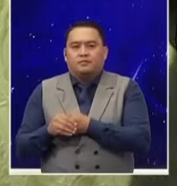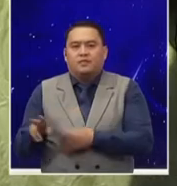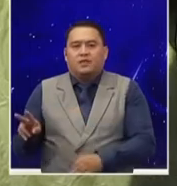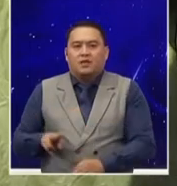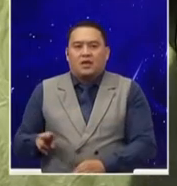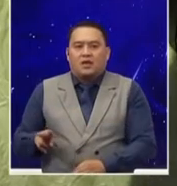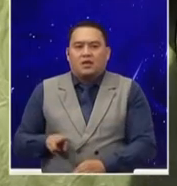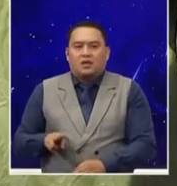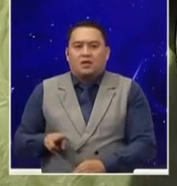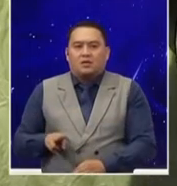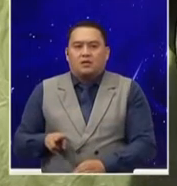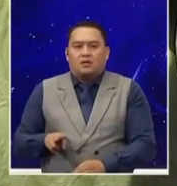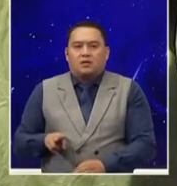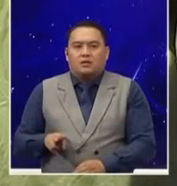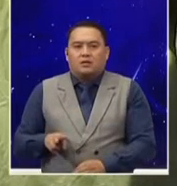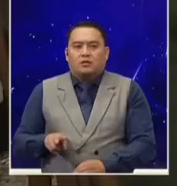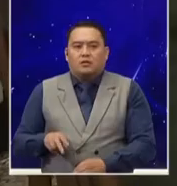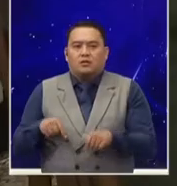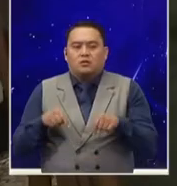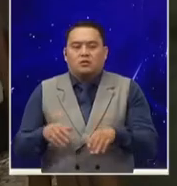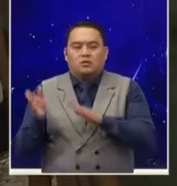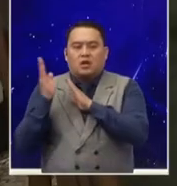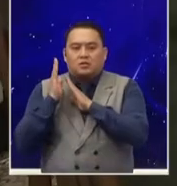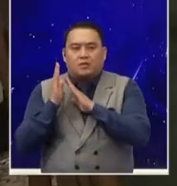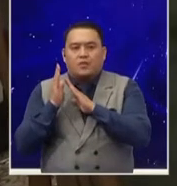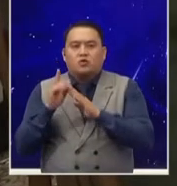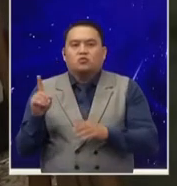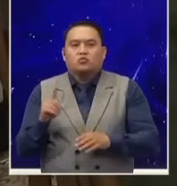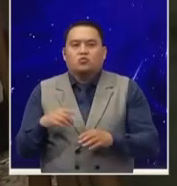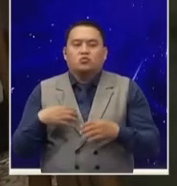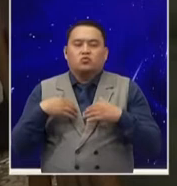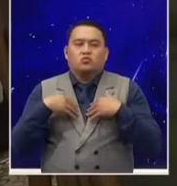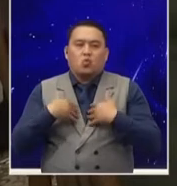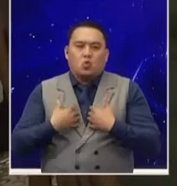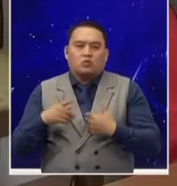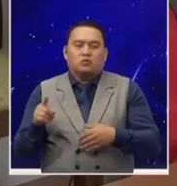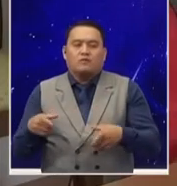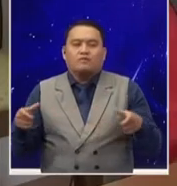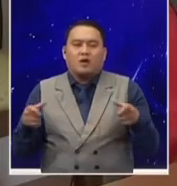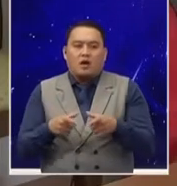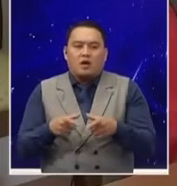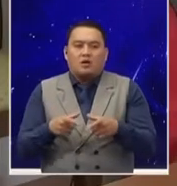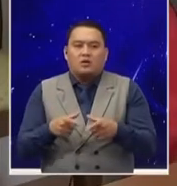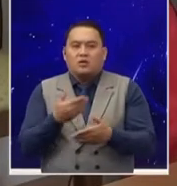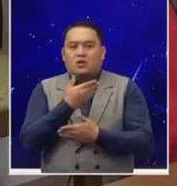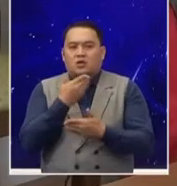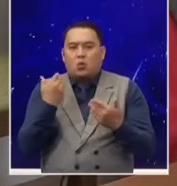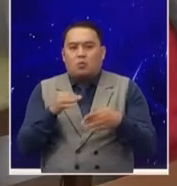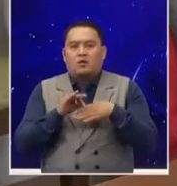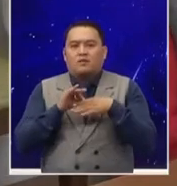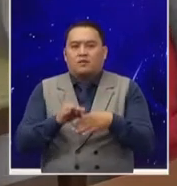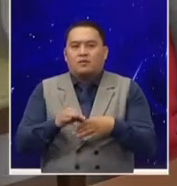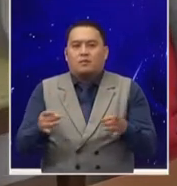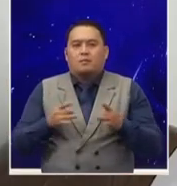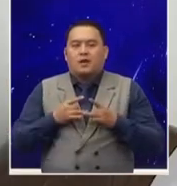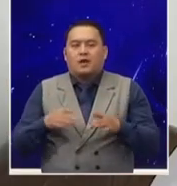Директор вообще даже ночевала тут. Единственное, что печалит постояльцев учреждения в период карантина, так это отсутствие проведения